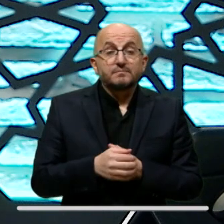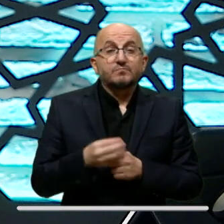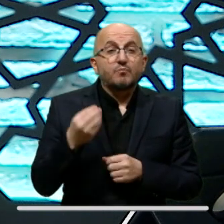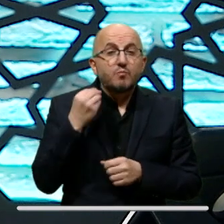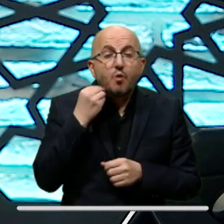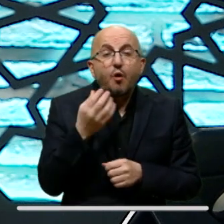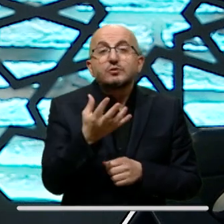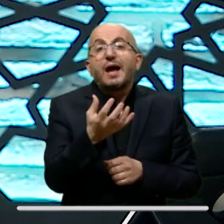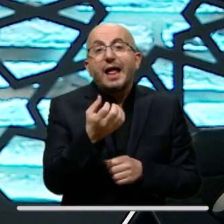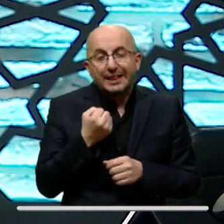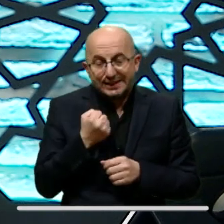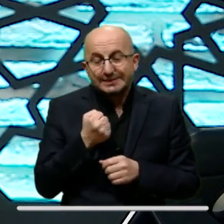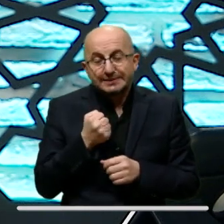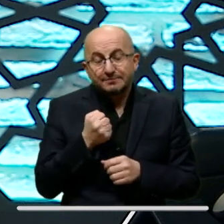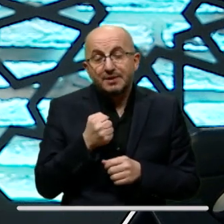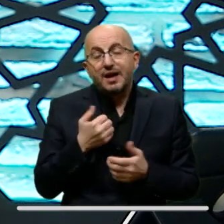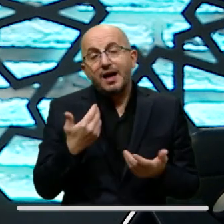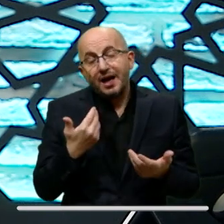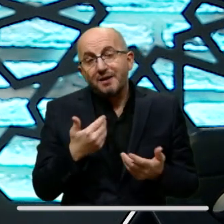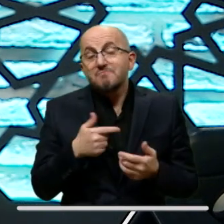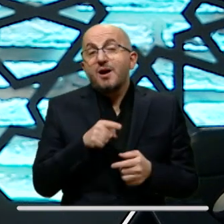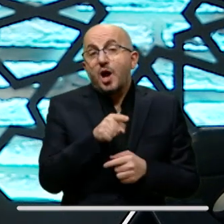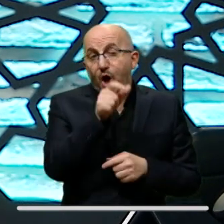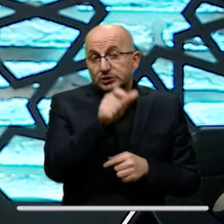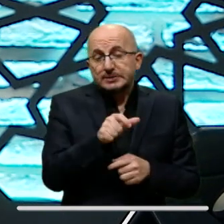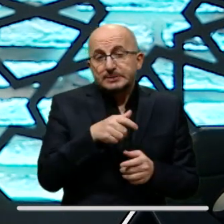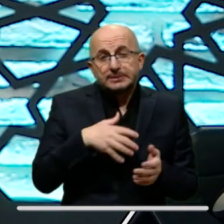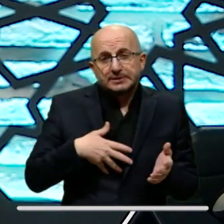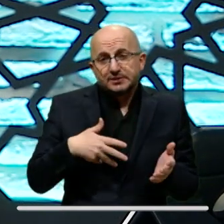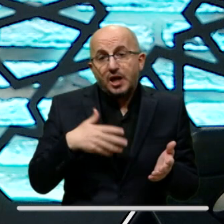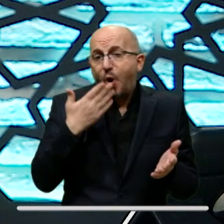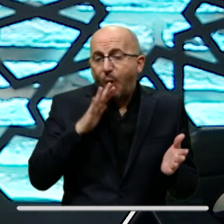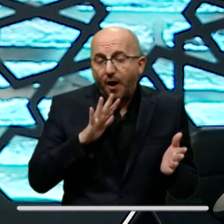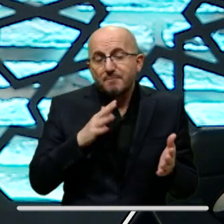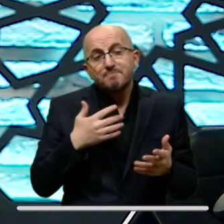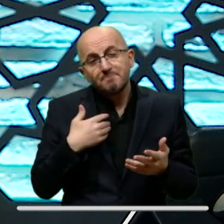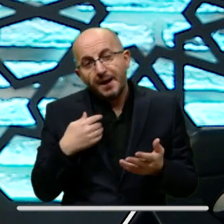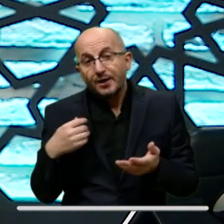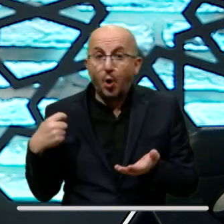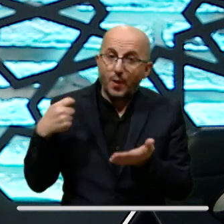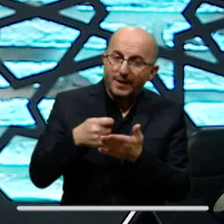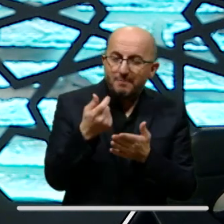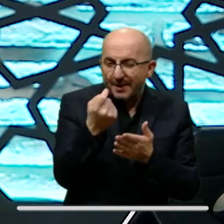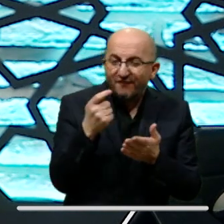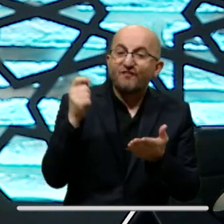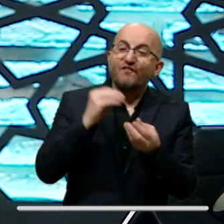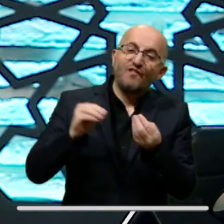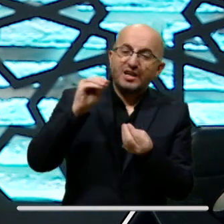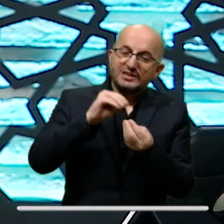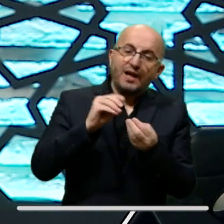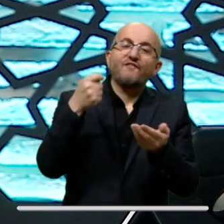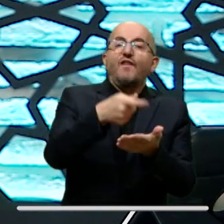herhangi bir talebi olmadan tamamen evet, iyi niyetle bir miktar fazla veriyorsunuz. Evet. Tamam. Aynen soralım. Bu şekilde